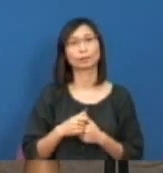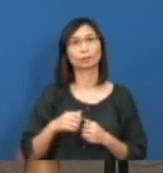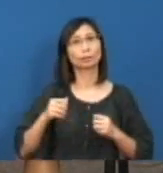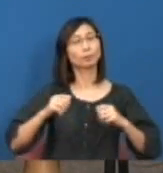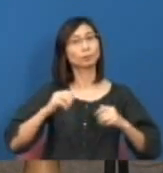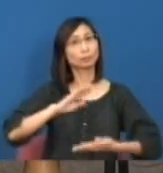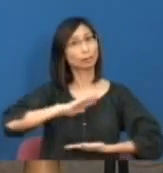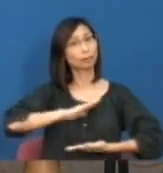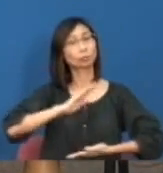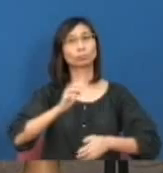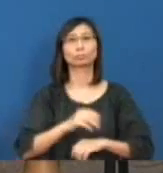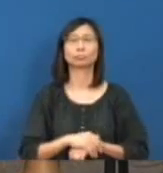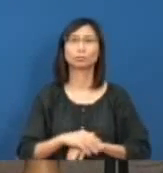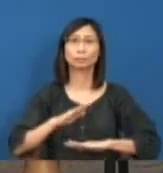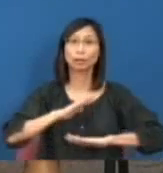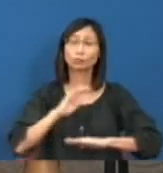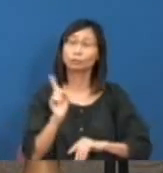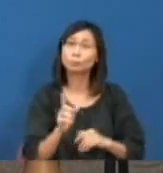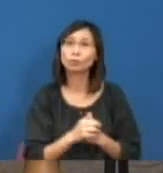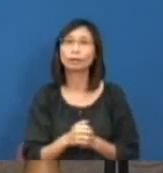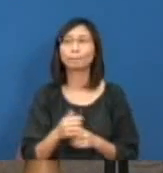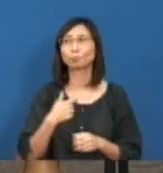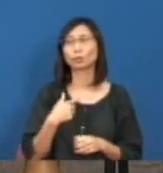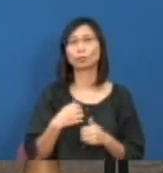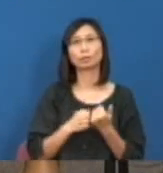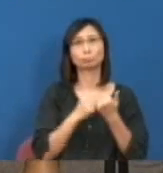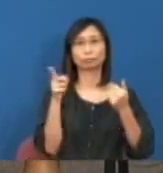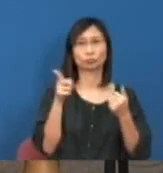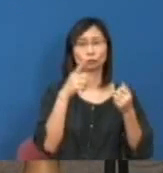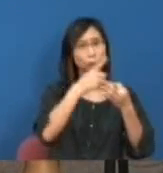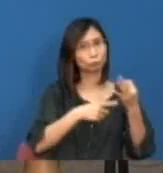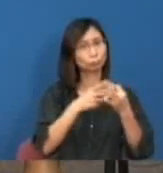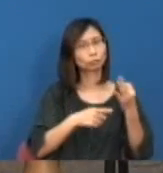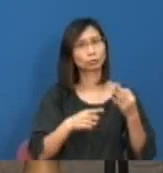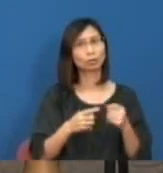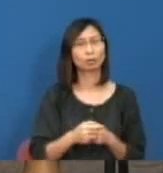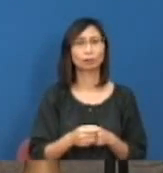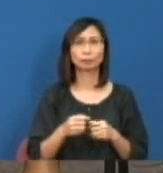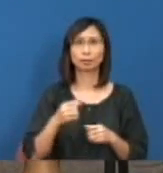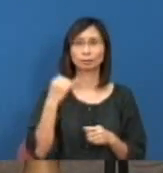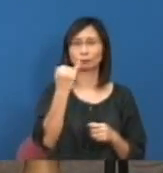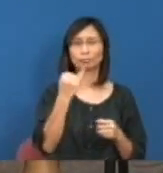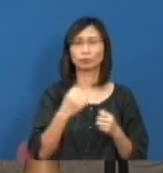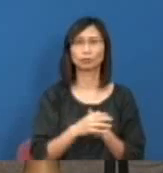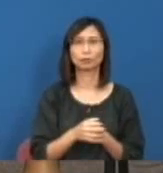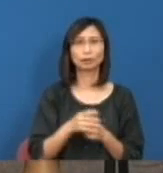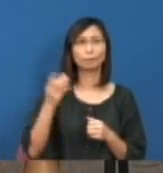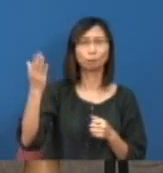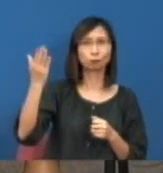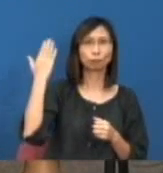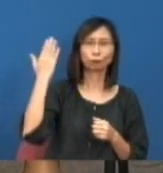到底點解會咁咧？係覺得而家佢都覺得托派係衰人。因為當時是受壓，或者當時他覺得中